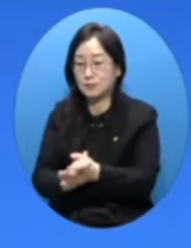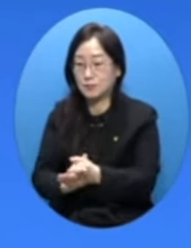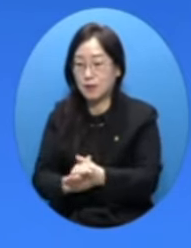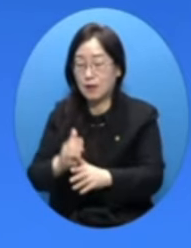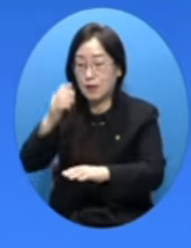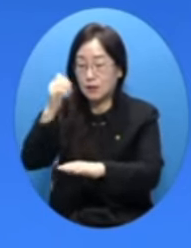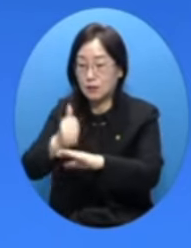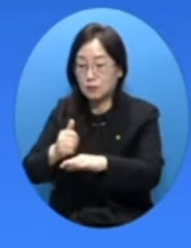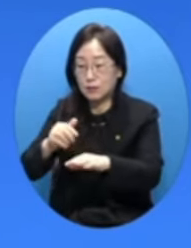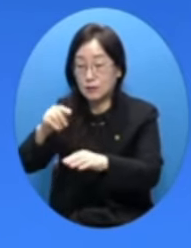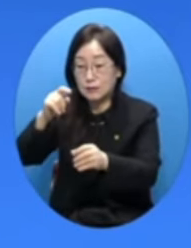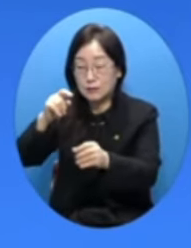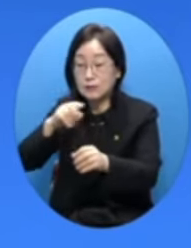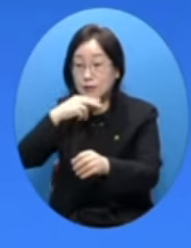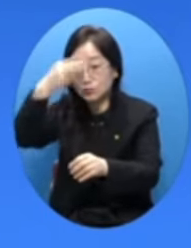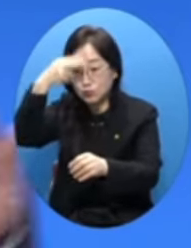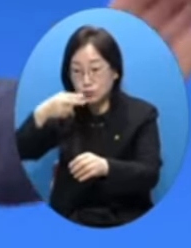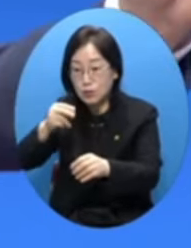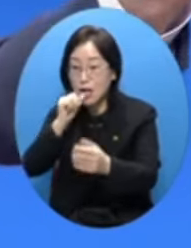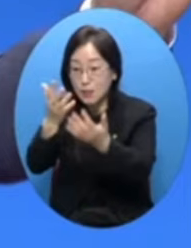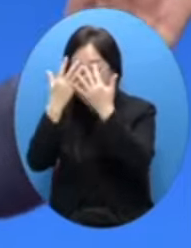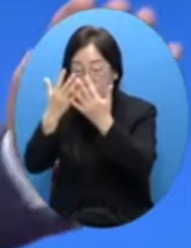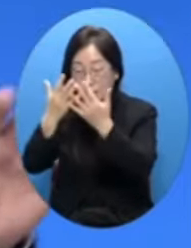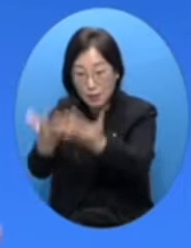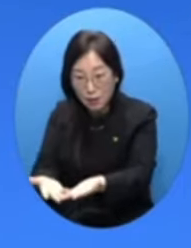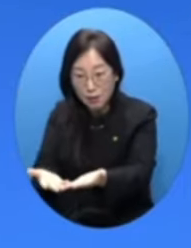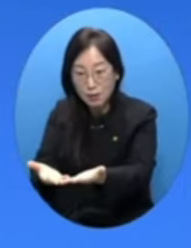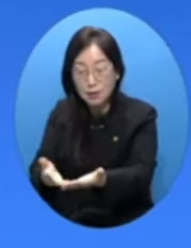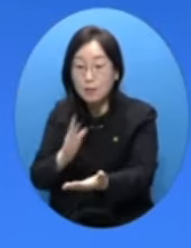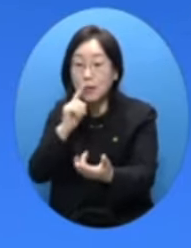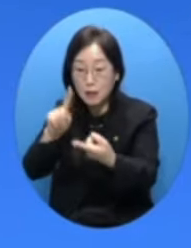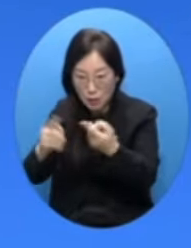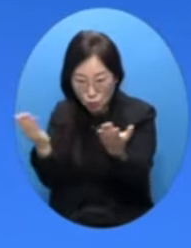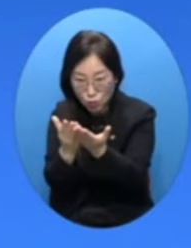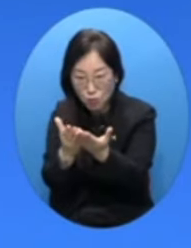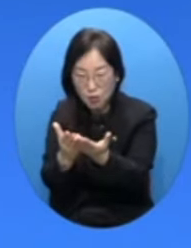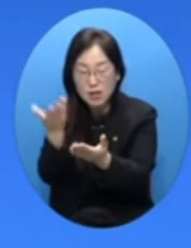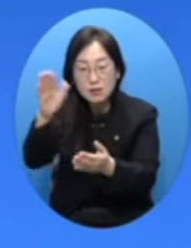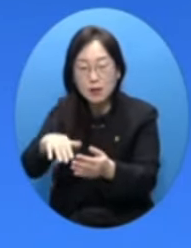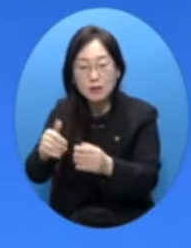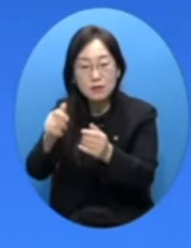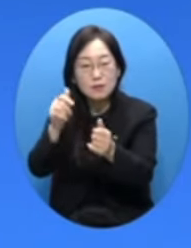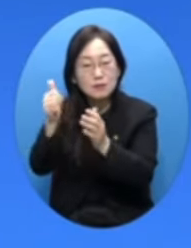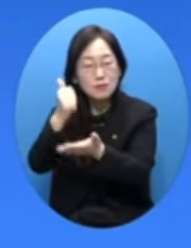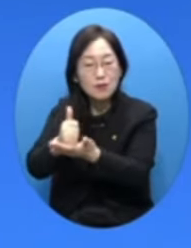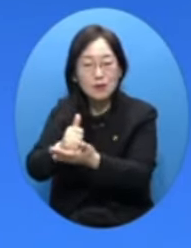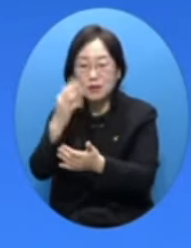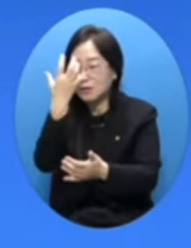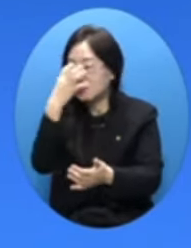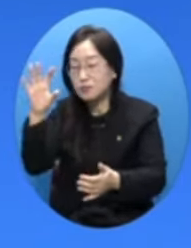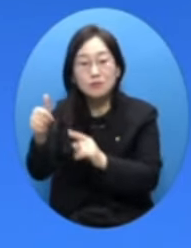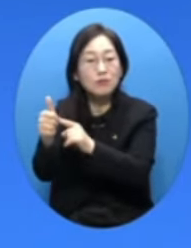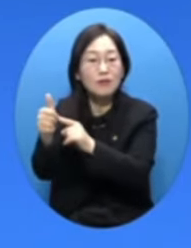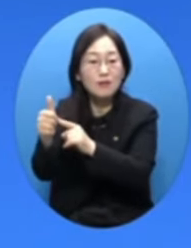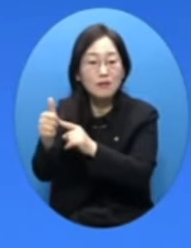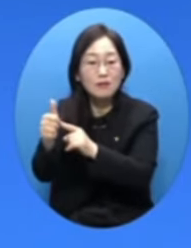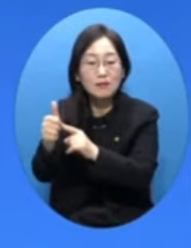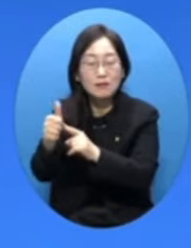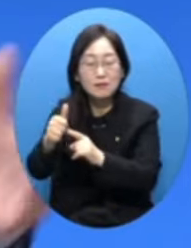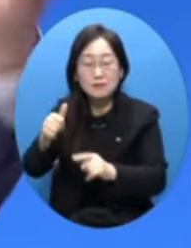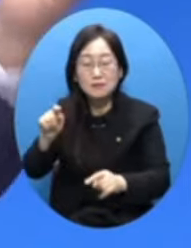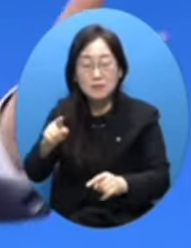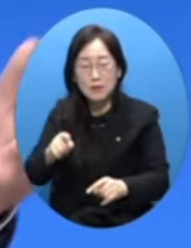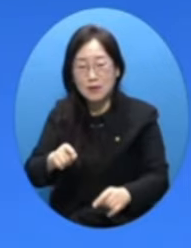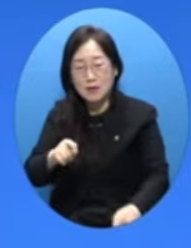풀려나고 나니까 감옥에서 나오는 순간 싹 잊어버렸어요. 사람의 마음이 화장실 갈 때 올 때 따르다고 제가 풀려만